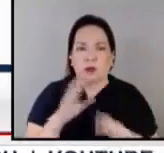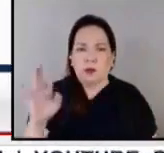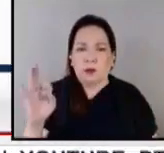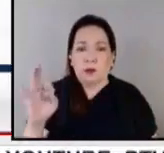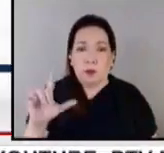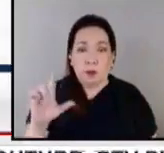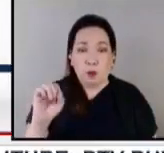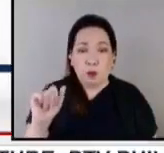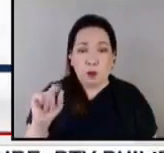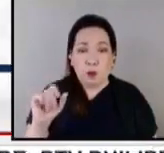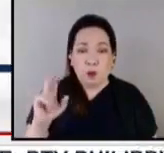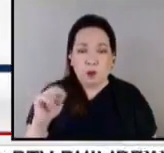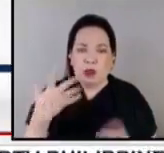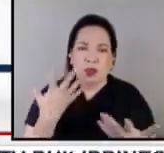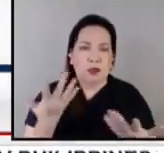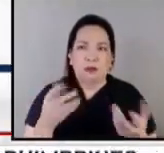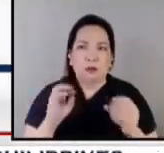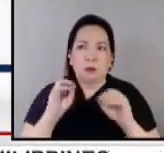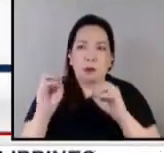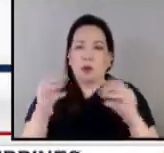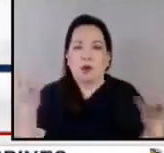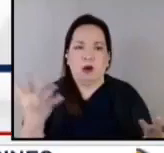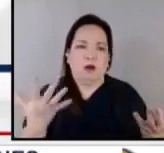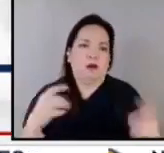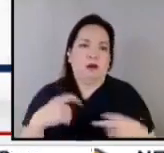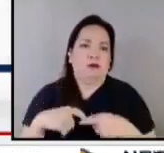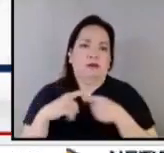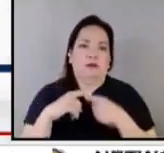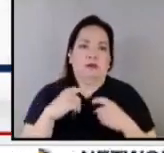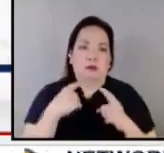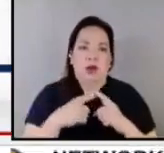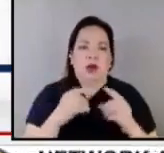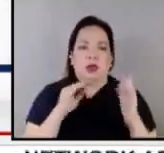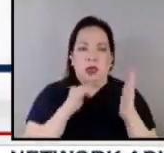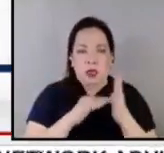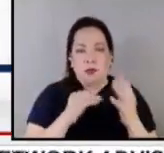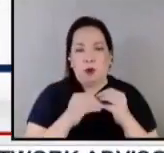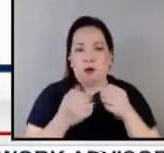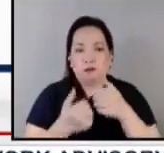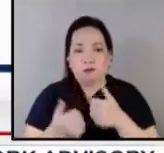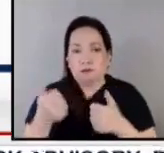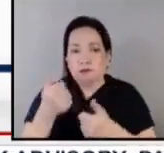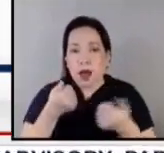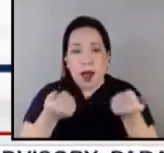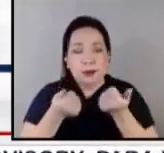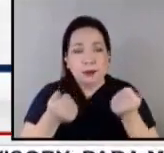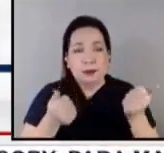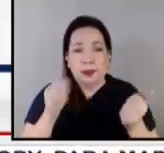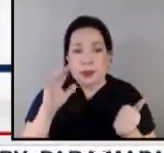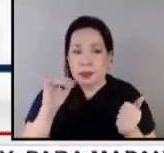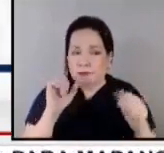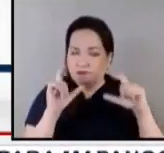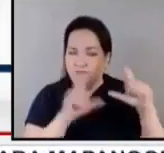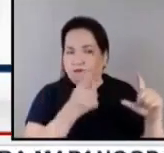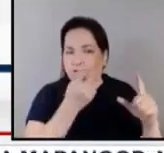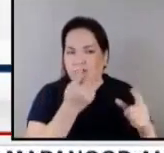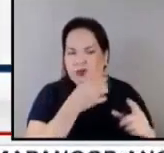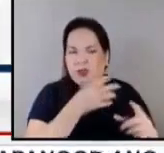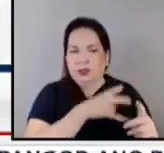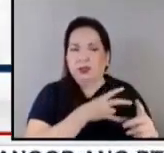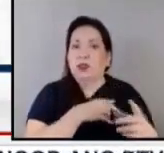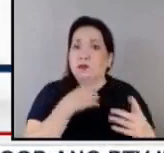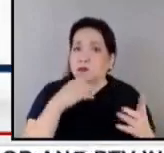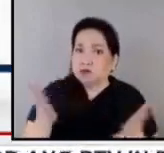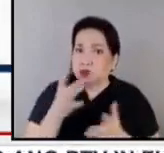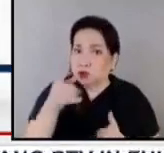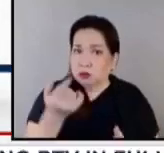rin ang mga nakabinbing kasong administratibo ng mga ito. Inihikayat pa rin ng PNP ang publiko na huwag mag-atubiling isumbong ang anumang katiwalian